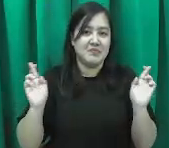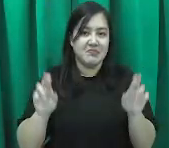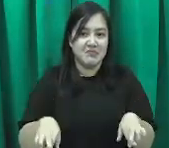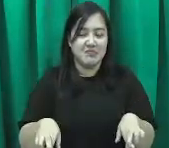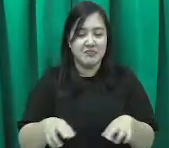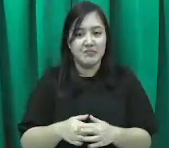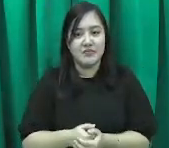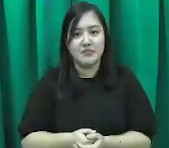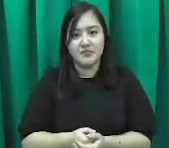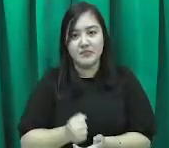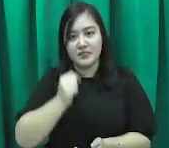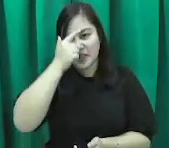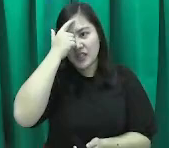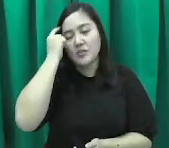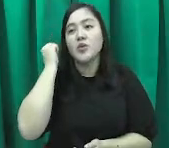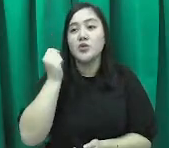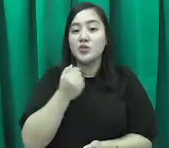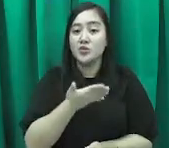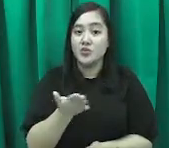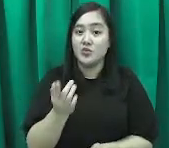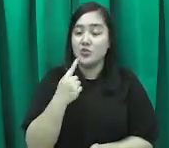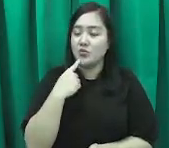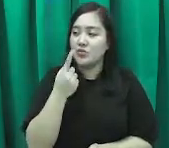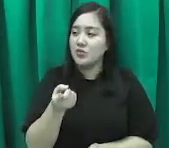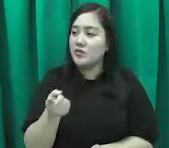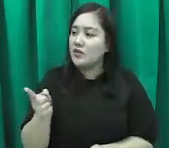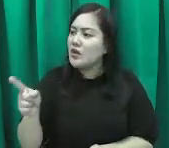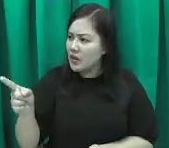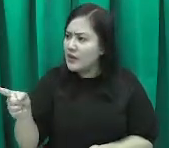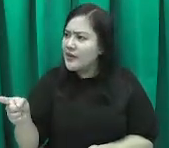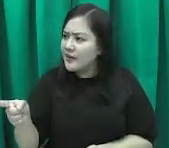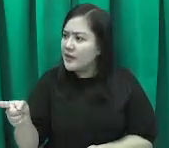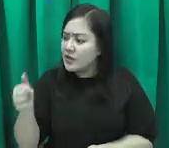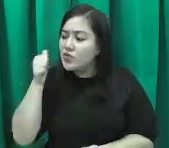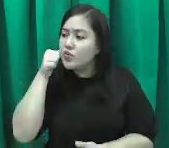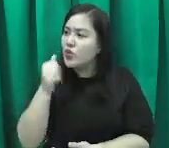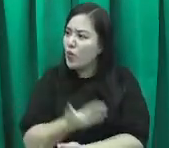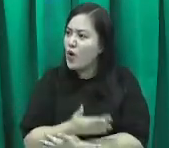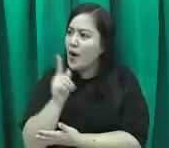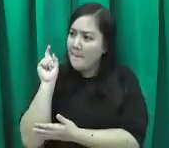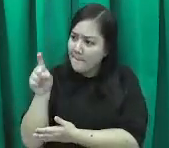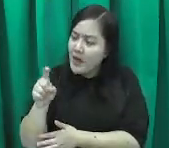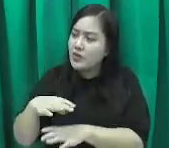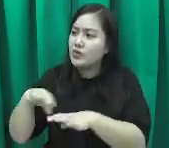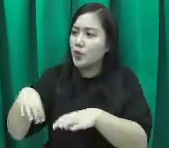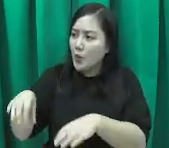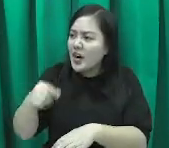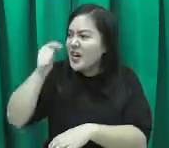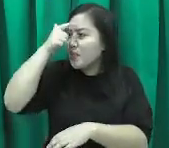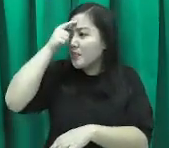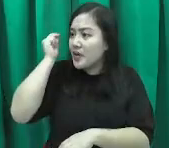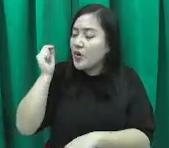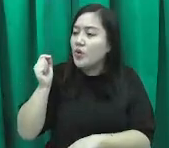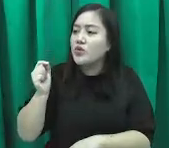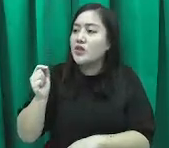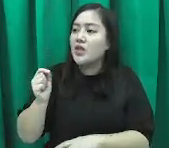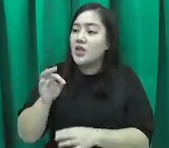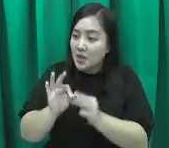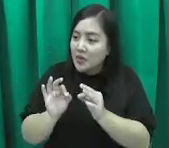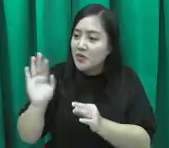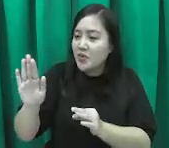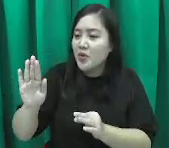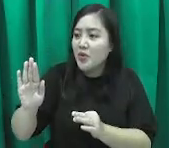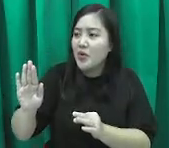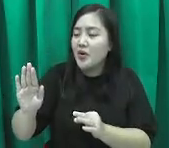mga pag hiniwalayan ka niya, kawawa ka, di ba? Aminin natin mga nanay yan. Pinapayo yan ng mga Yes, totoo. Sasabihin nila